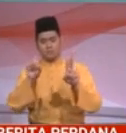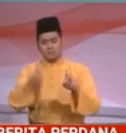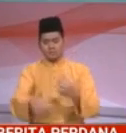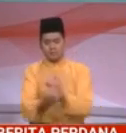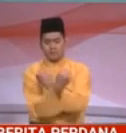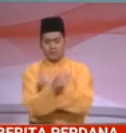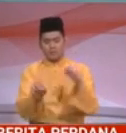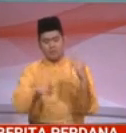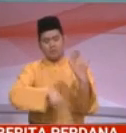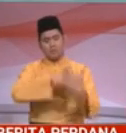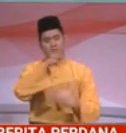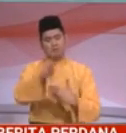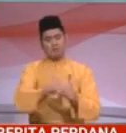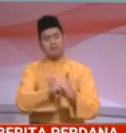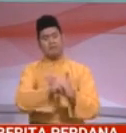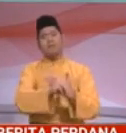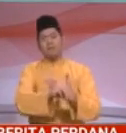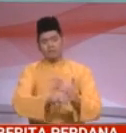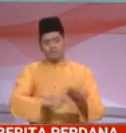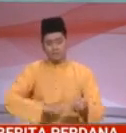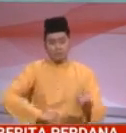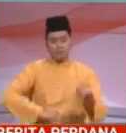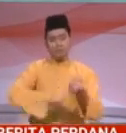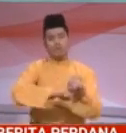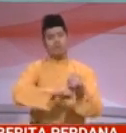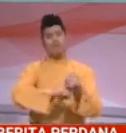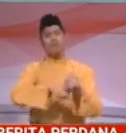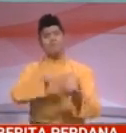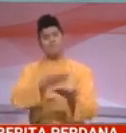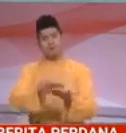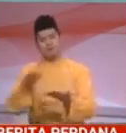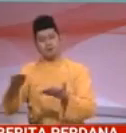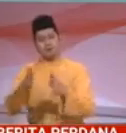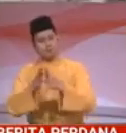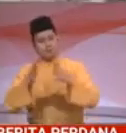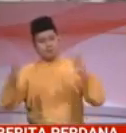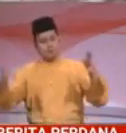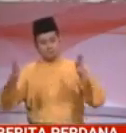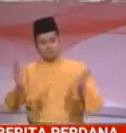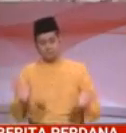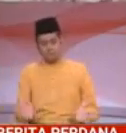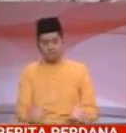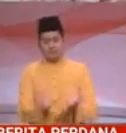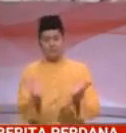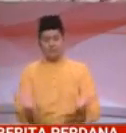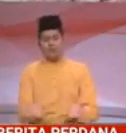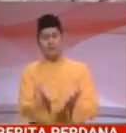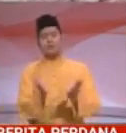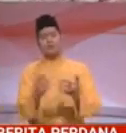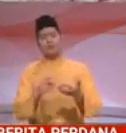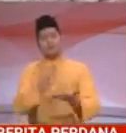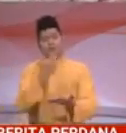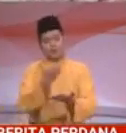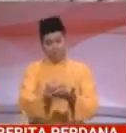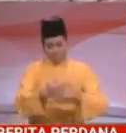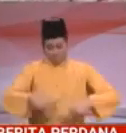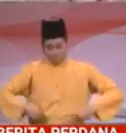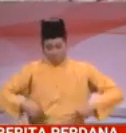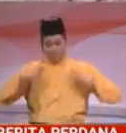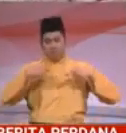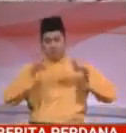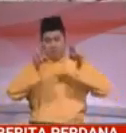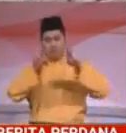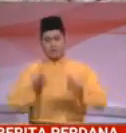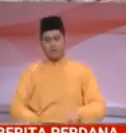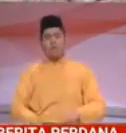menyediakan program bantuan yang mantap dan perbelanjaan yang besar untuk merangsang ekonomi dan kehidupan rakyat. Bagi program